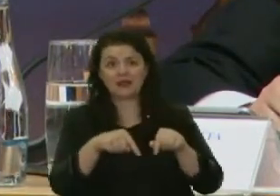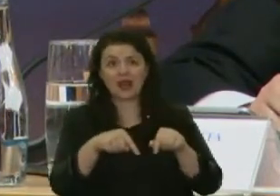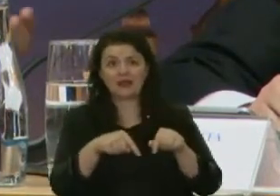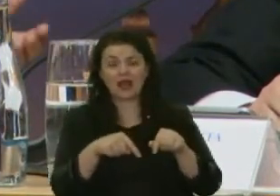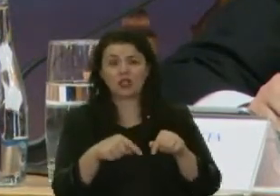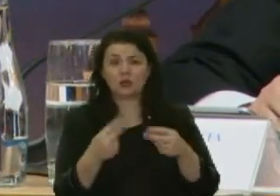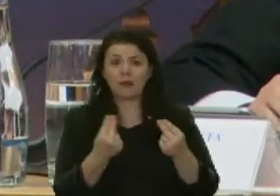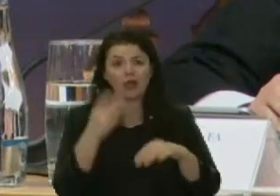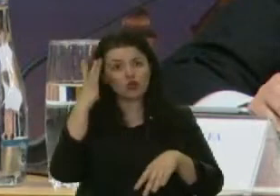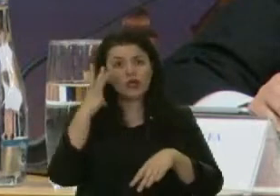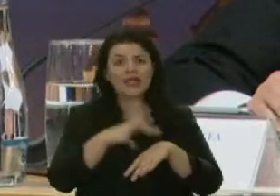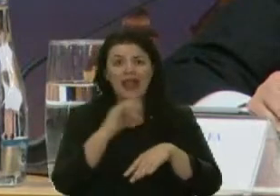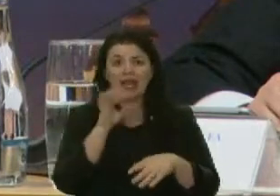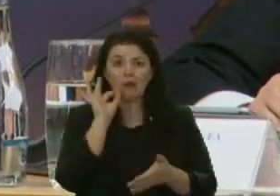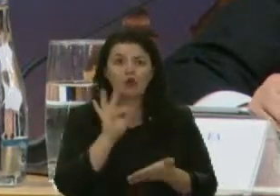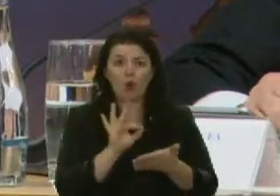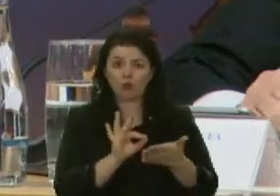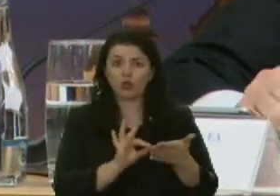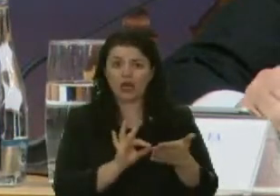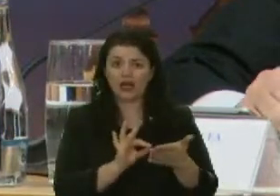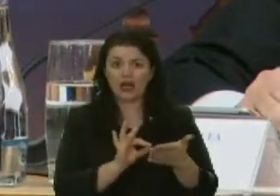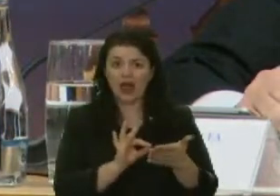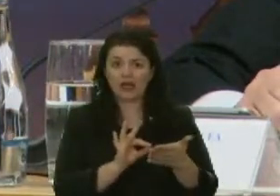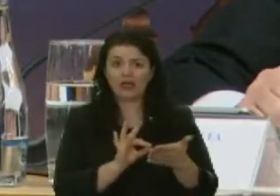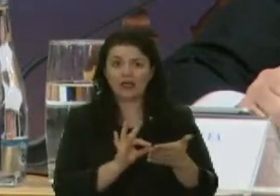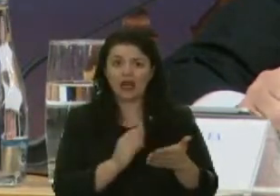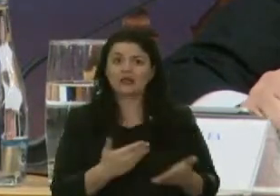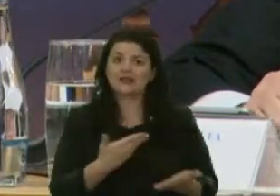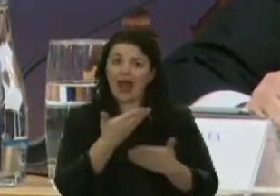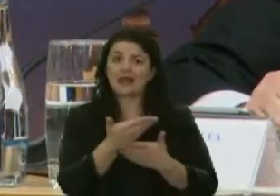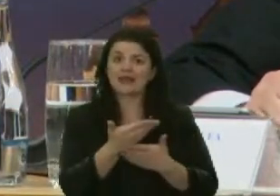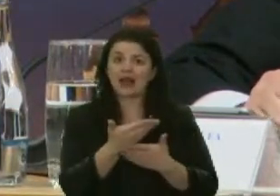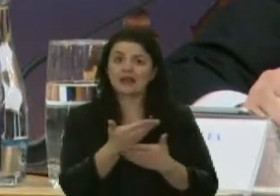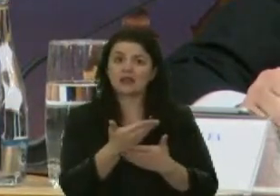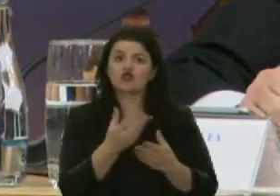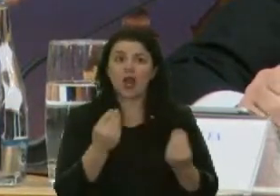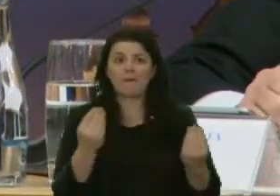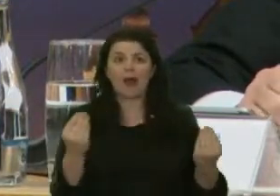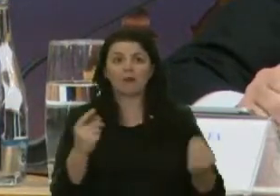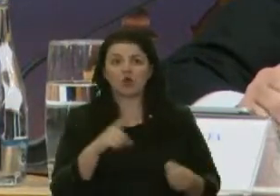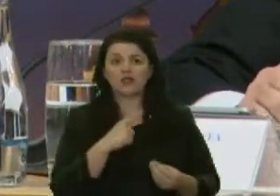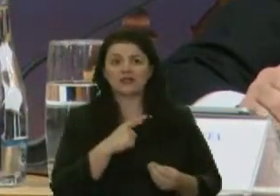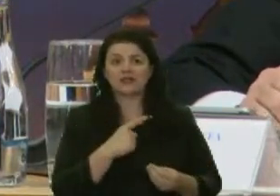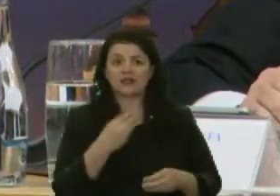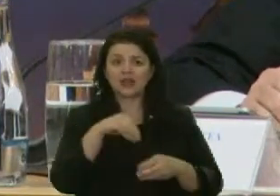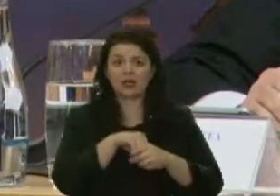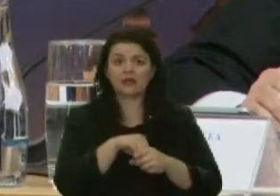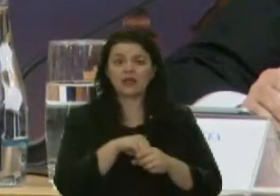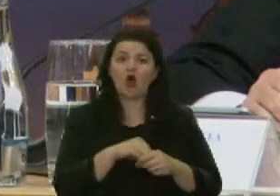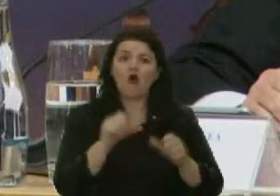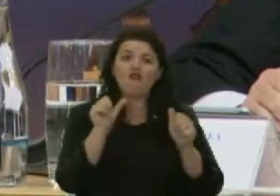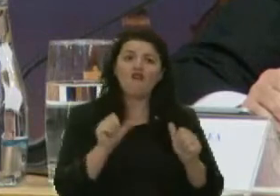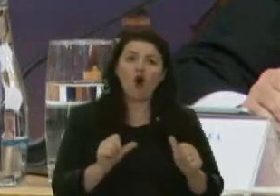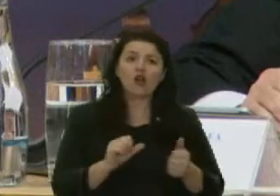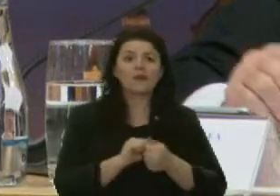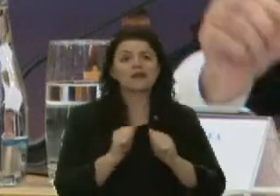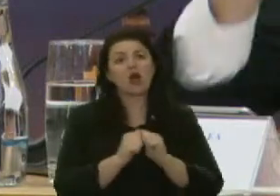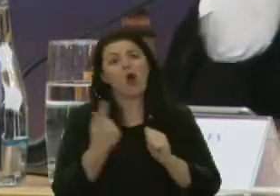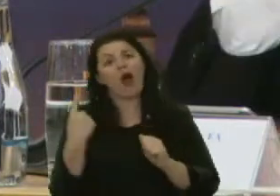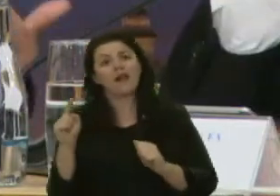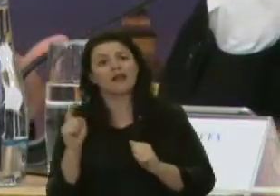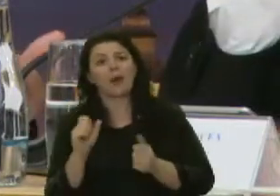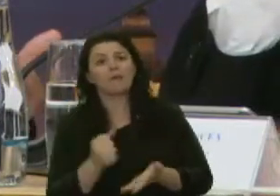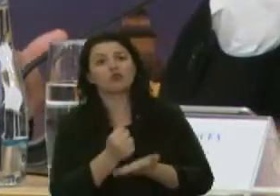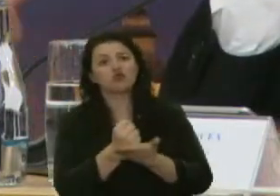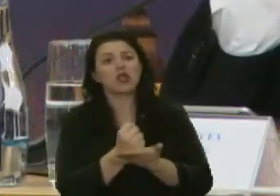pentru ideile propunerile pe care le au le au înaintat cele mai multe dintre ele se regăsesc într o formă sau alta în buget